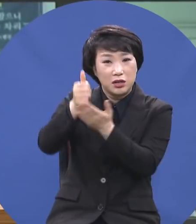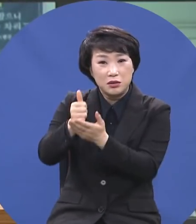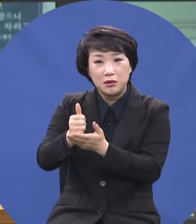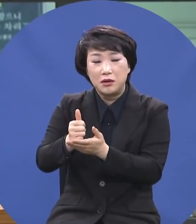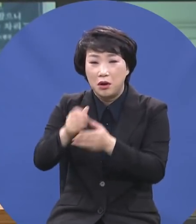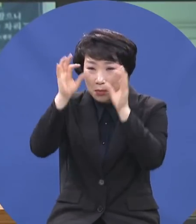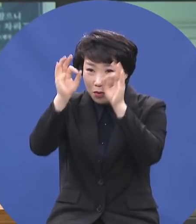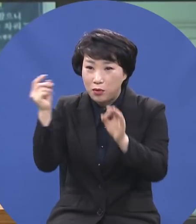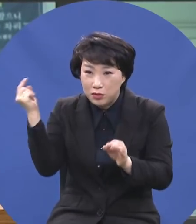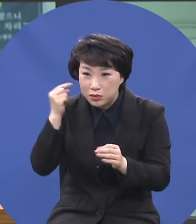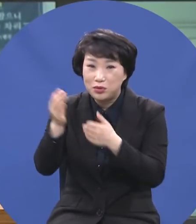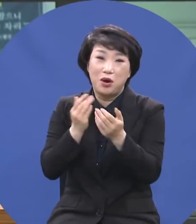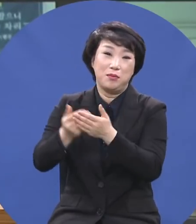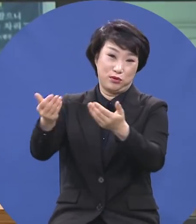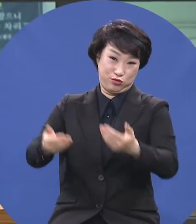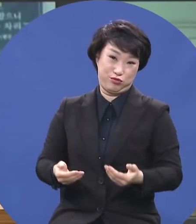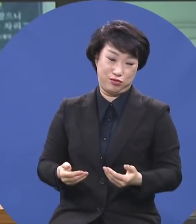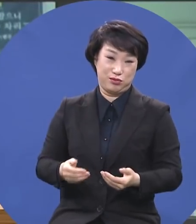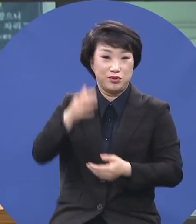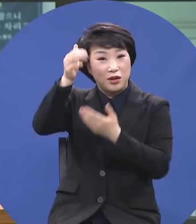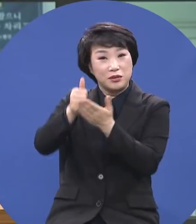성령으로 경험하고, 성령으로 믿고,